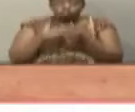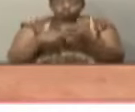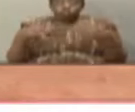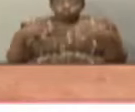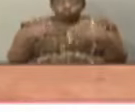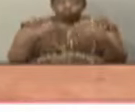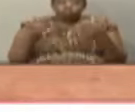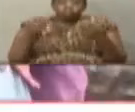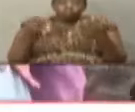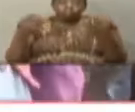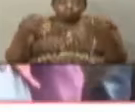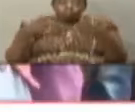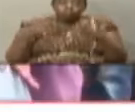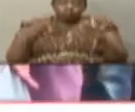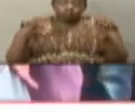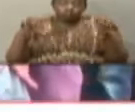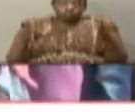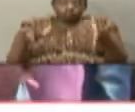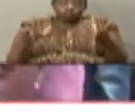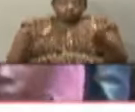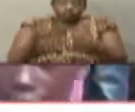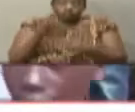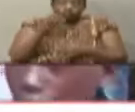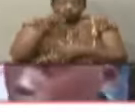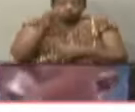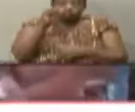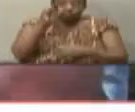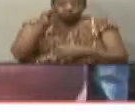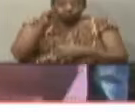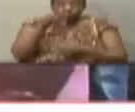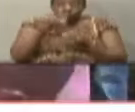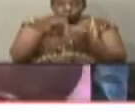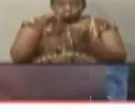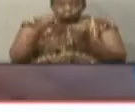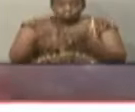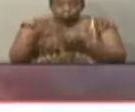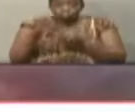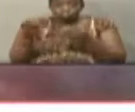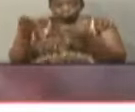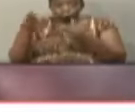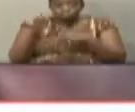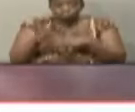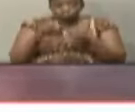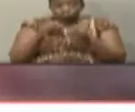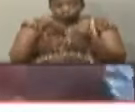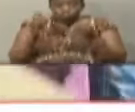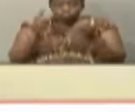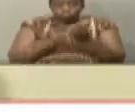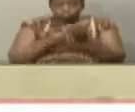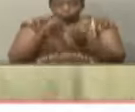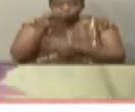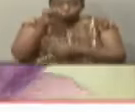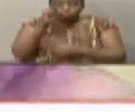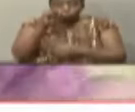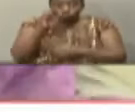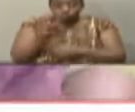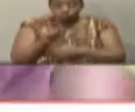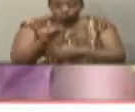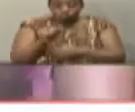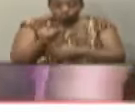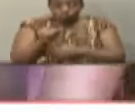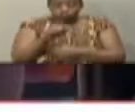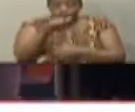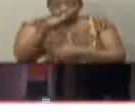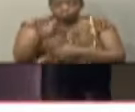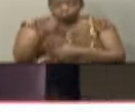era nti yamaze dda okujja endaga butonde ku mwana we gw'ayina nti bw'aba afudde omwana ono gwe bajja okuggyako obutofaali bakebere abaana